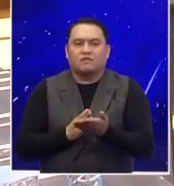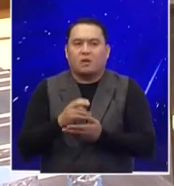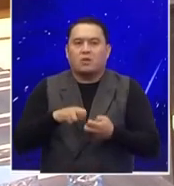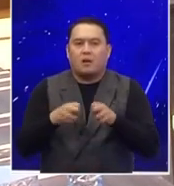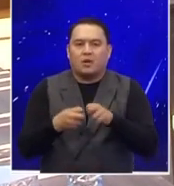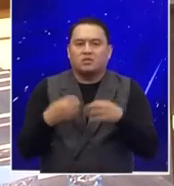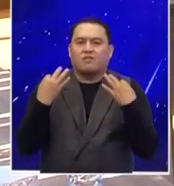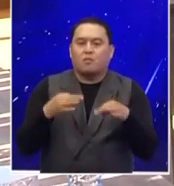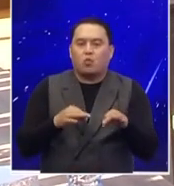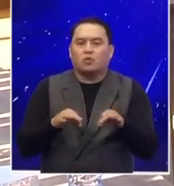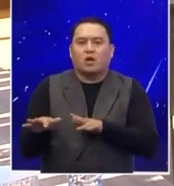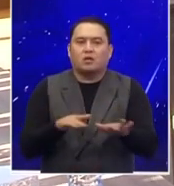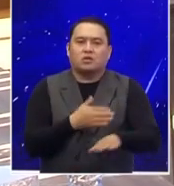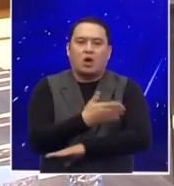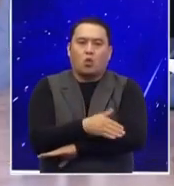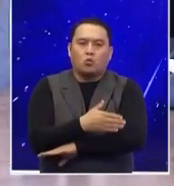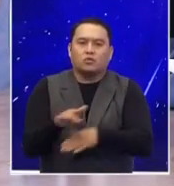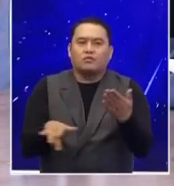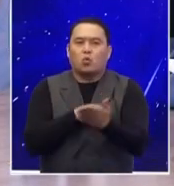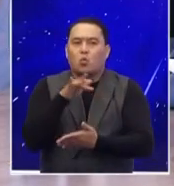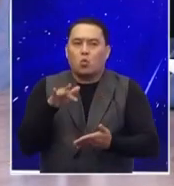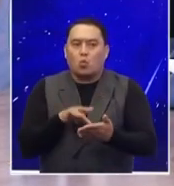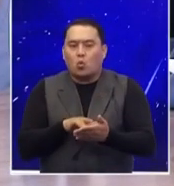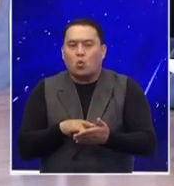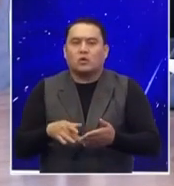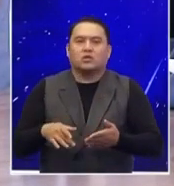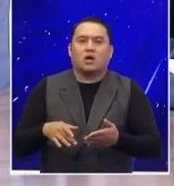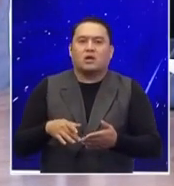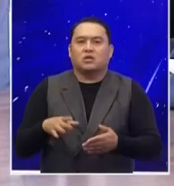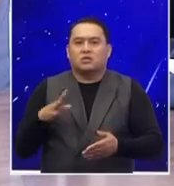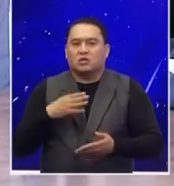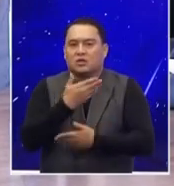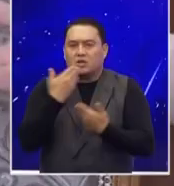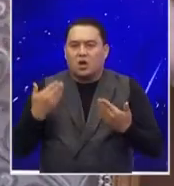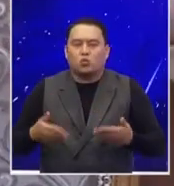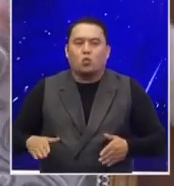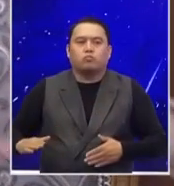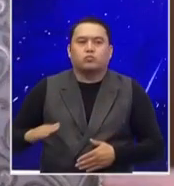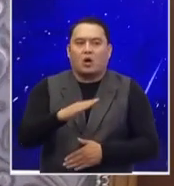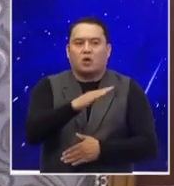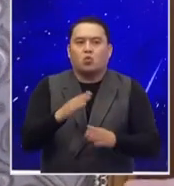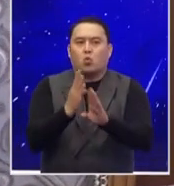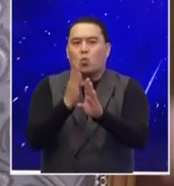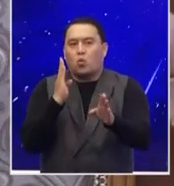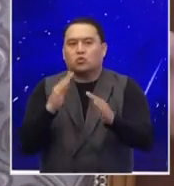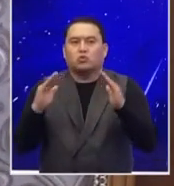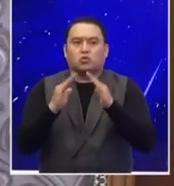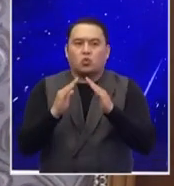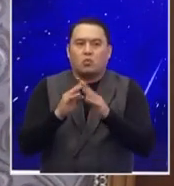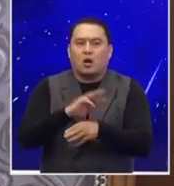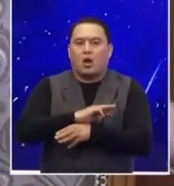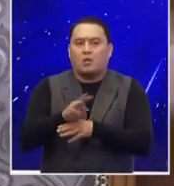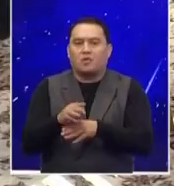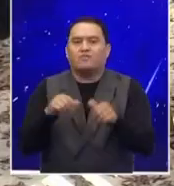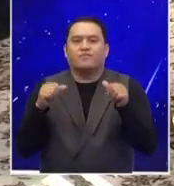проблема свободных людей с ограниченными возможностями, в том числе отсутствие пандусов, очередь на жилье, обеспечение углем,